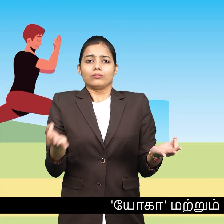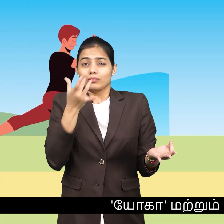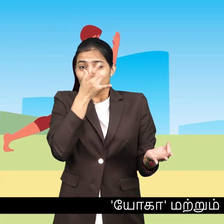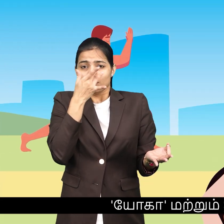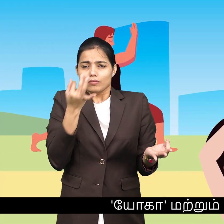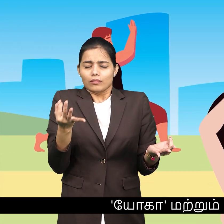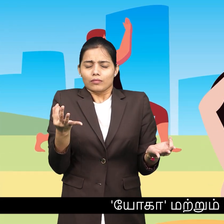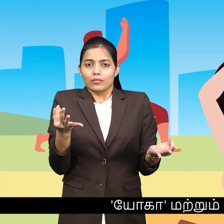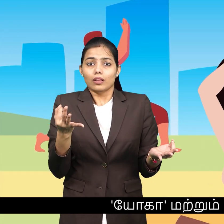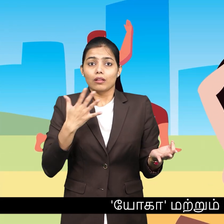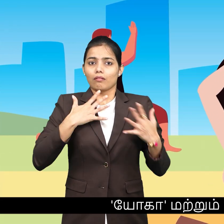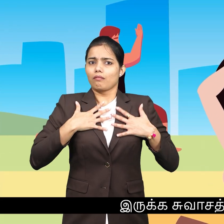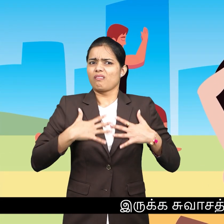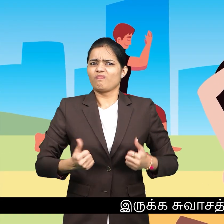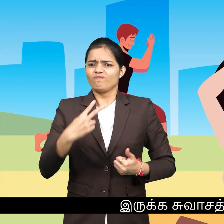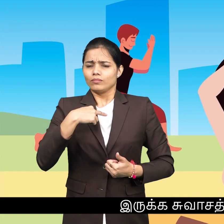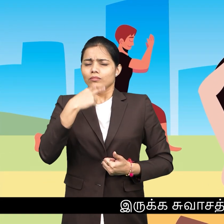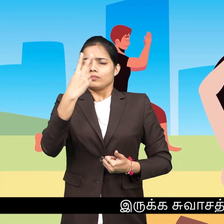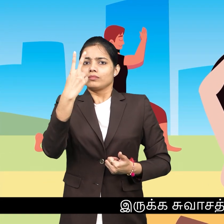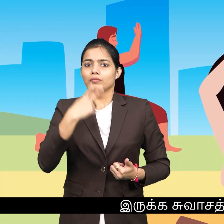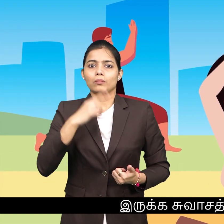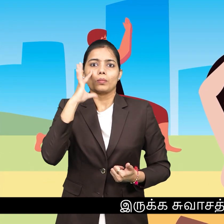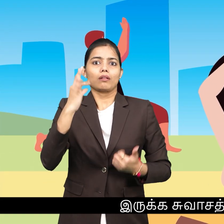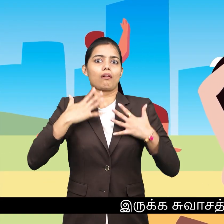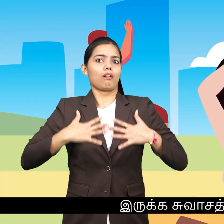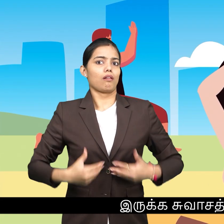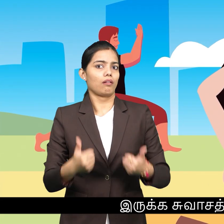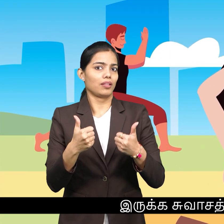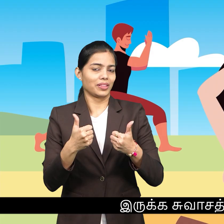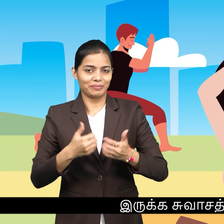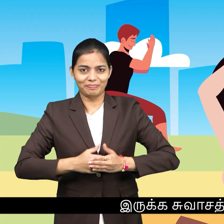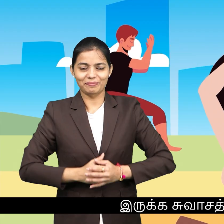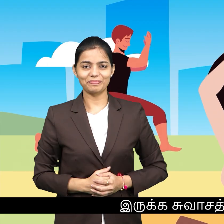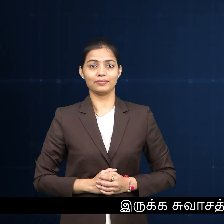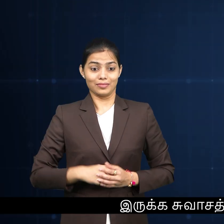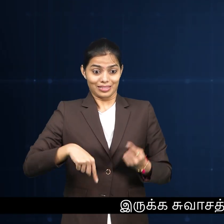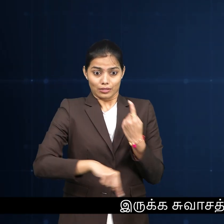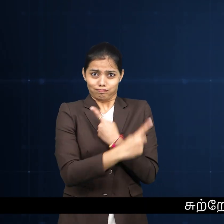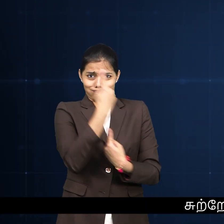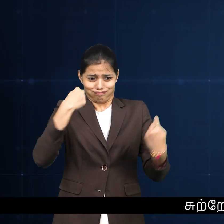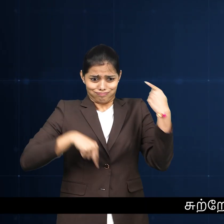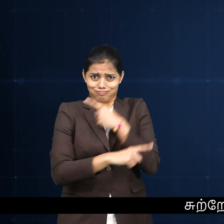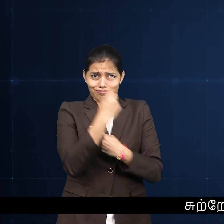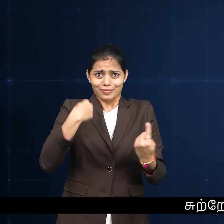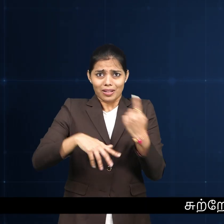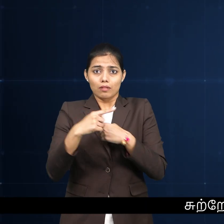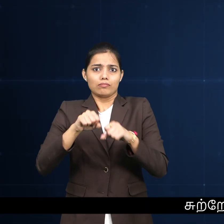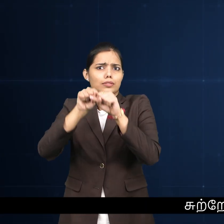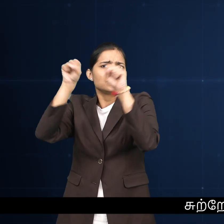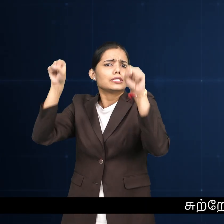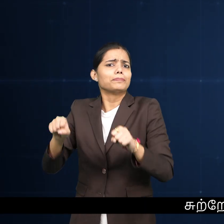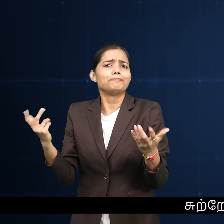யோகா மற்றும் தியானம் ஆரோக்கியமாக இருக்க சுவாசத்தை வலியுறுத்துகின்றன. சுற்றோட்ட